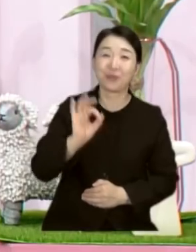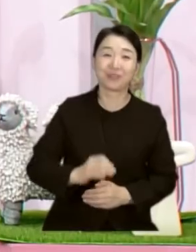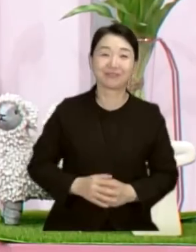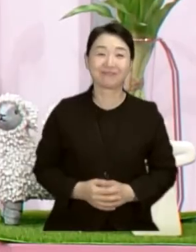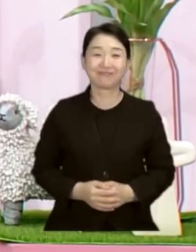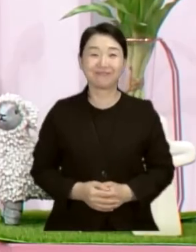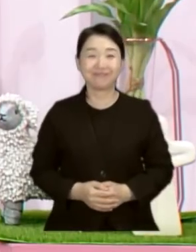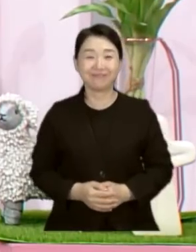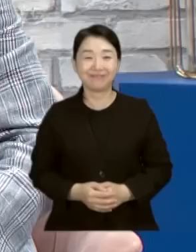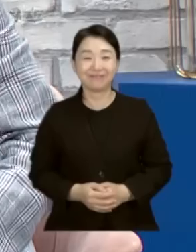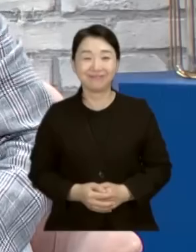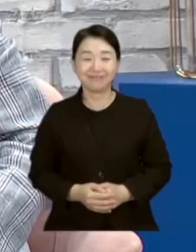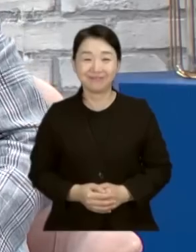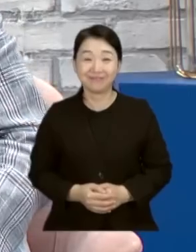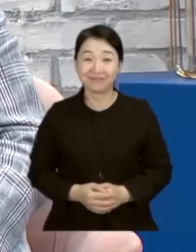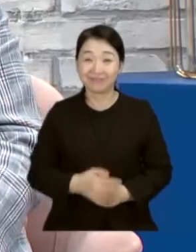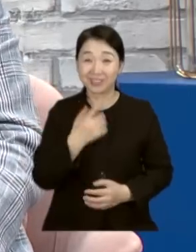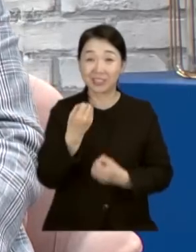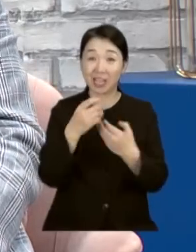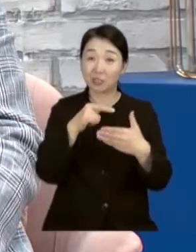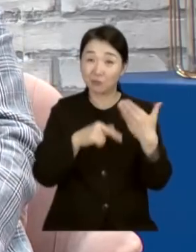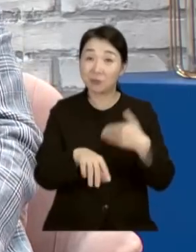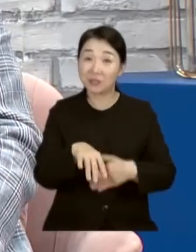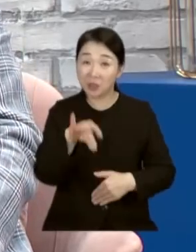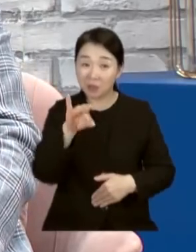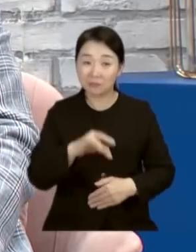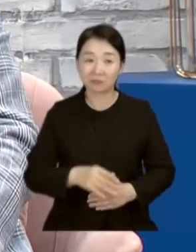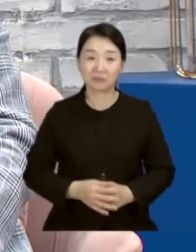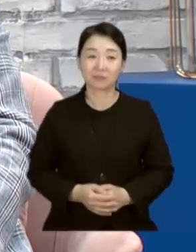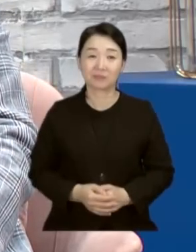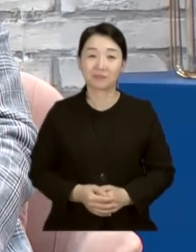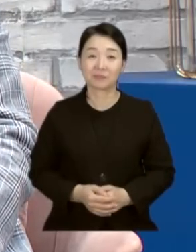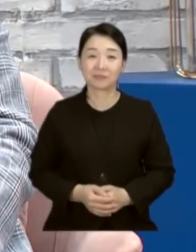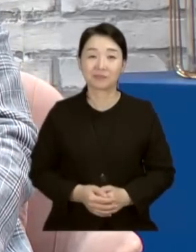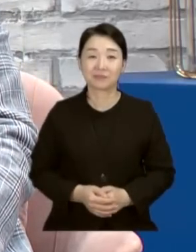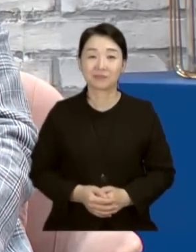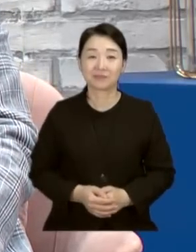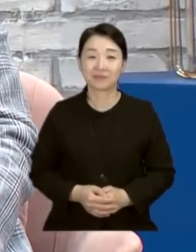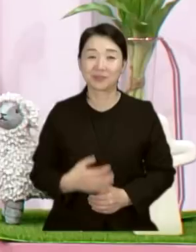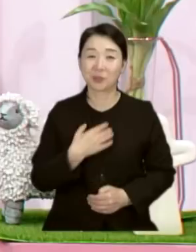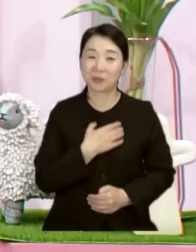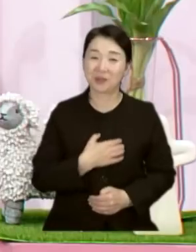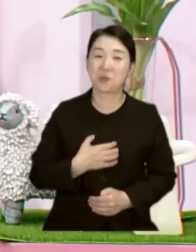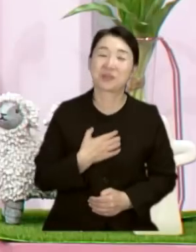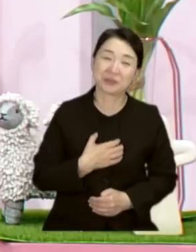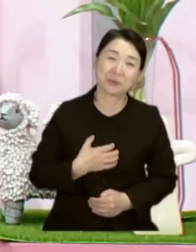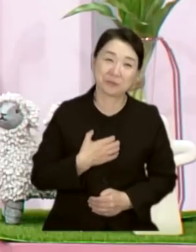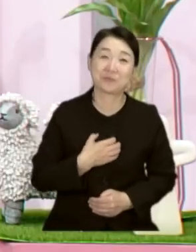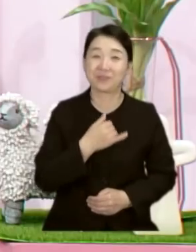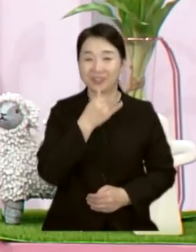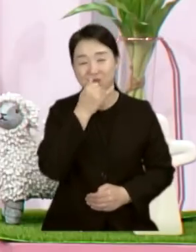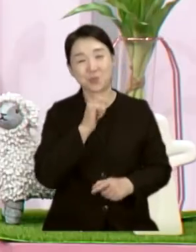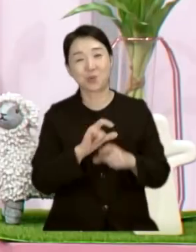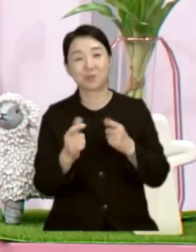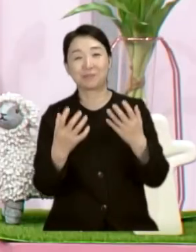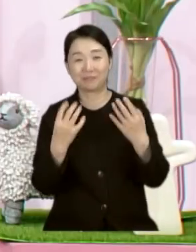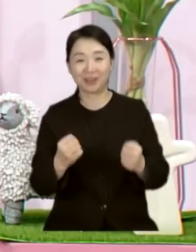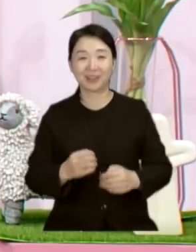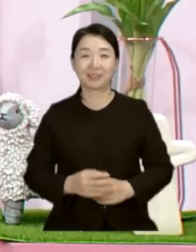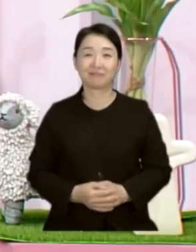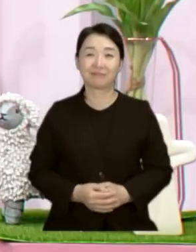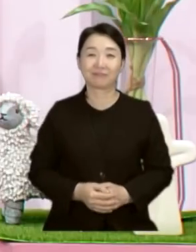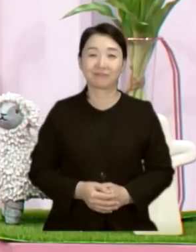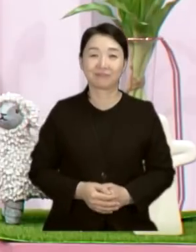그래요. 네. 아니 근데 네. 간증 프로는 네. 처음이라면서요. 처음이라서 걱정도 많이 하고 고민도 많이